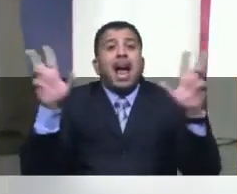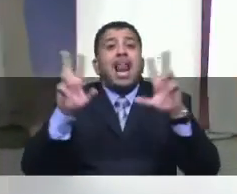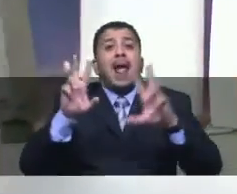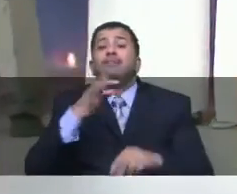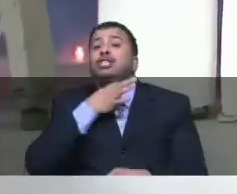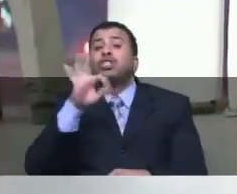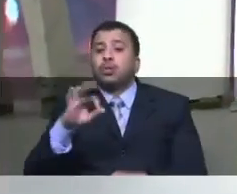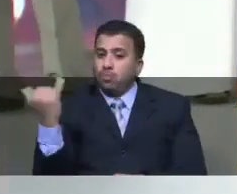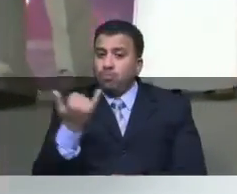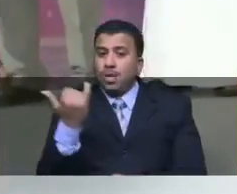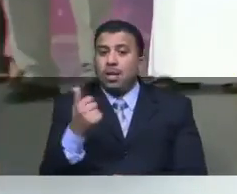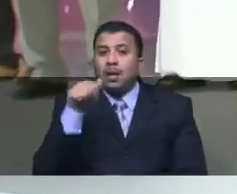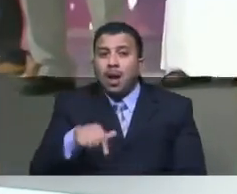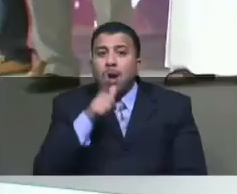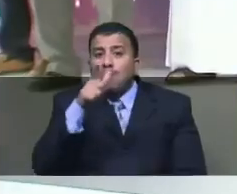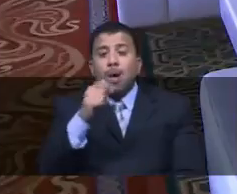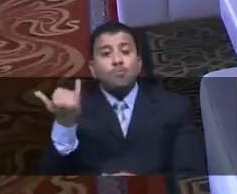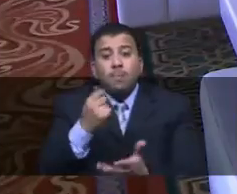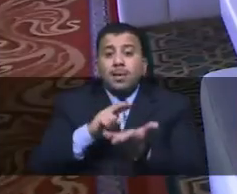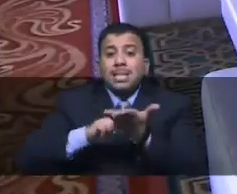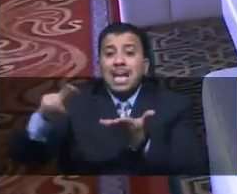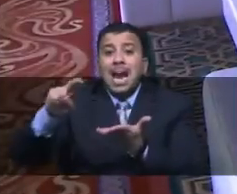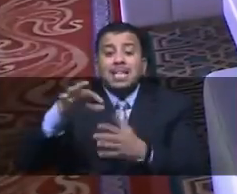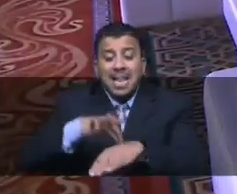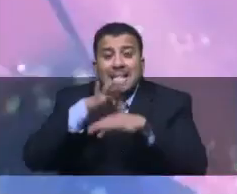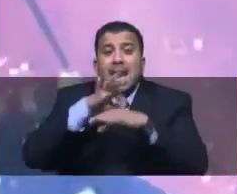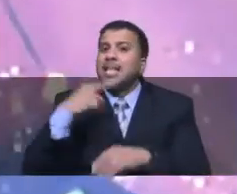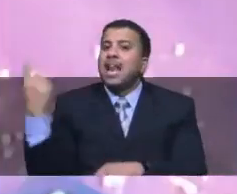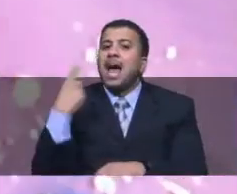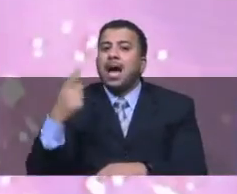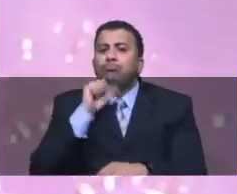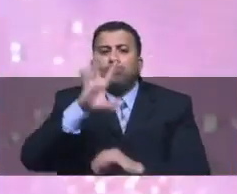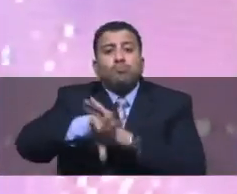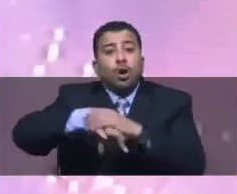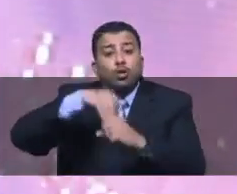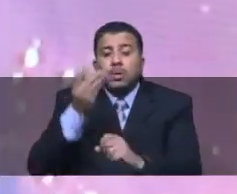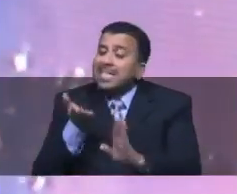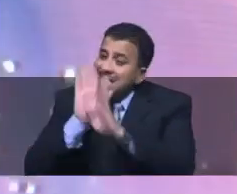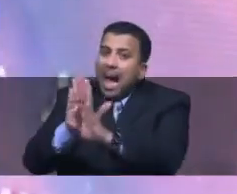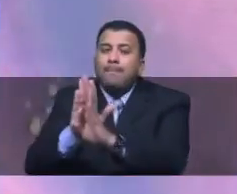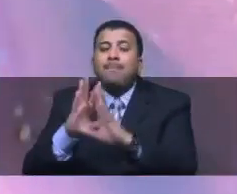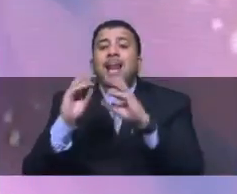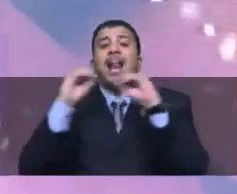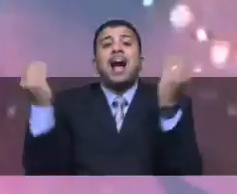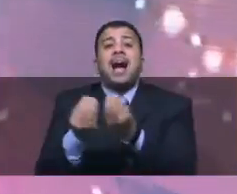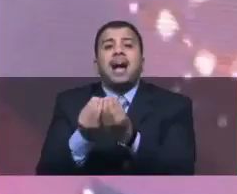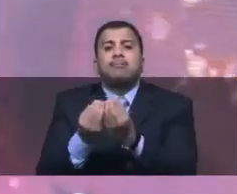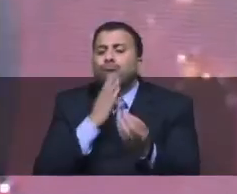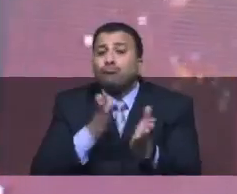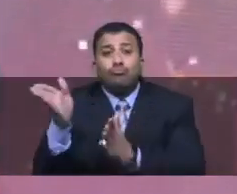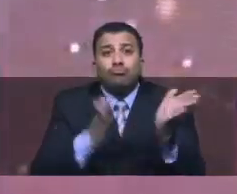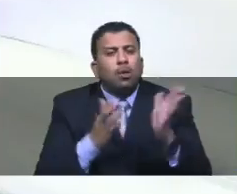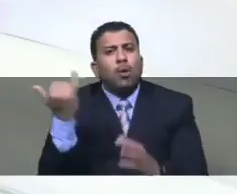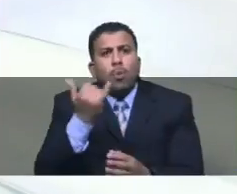نظراً لأهمية الإعلام في نقل الرسالة الإنسانية العالمية وكشريك داعم للهيئة في تحركاتها